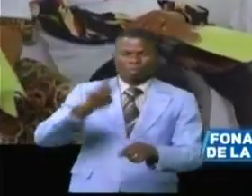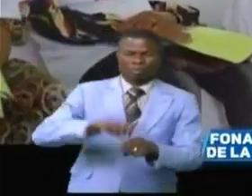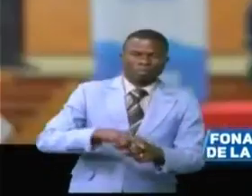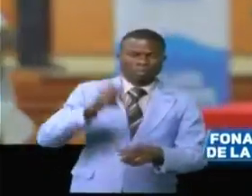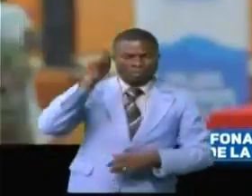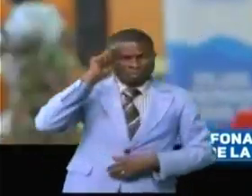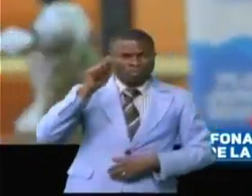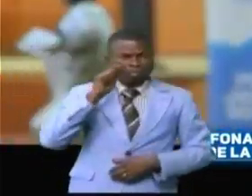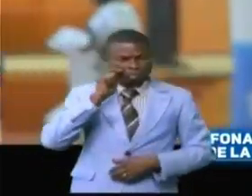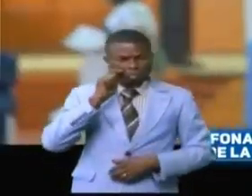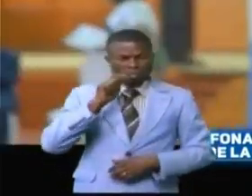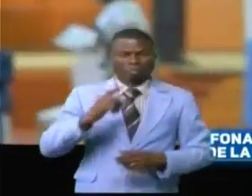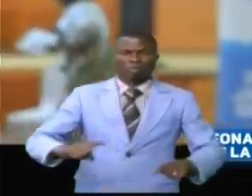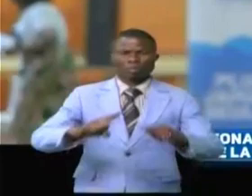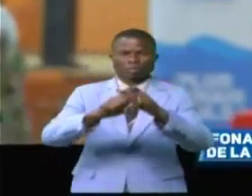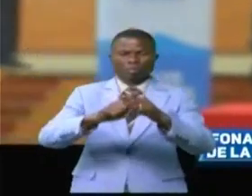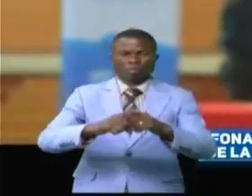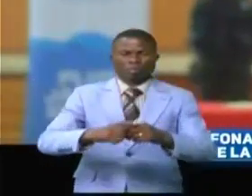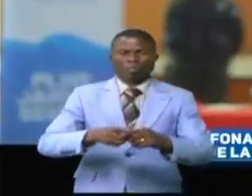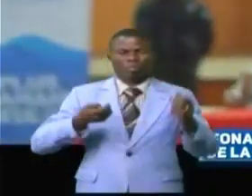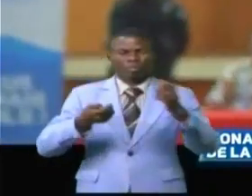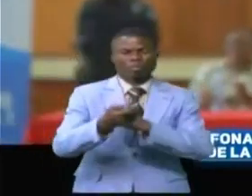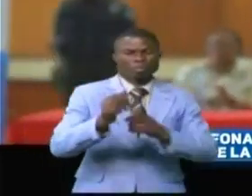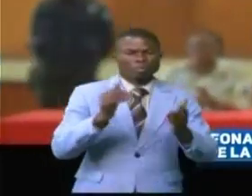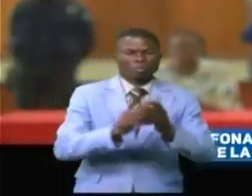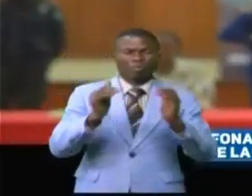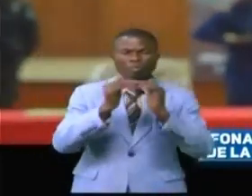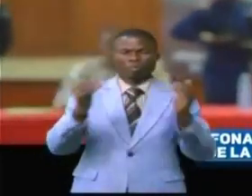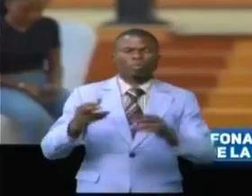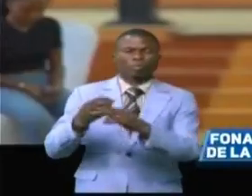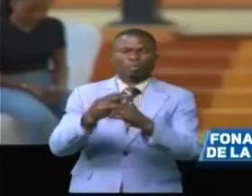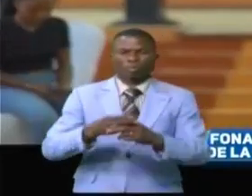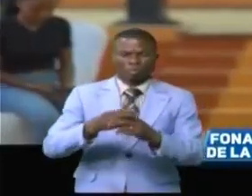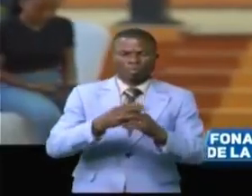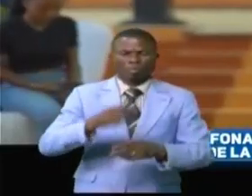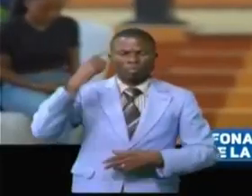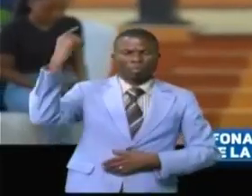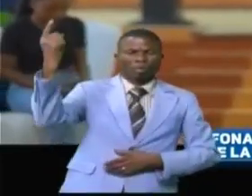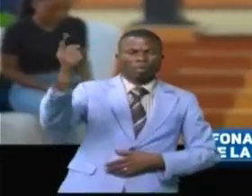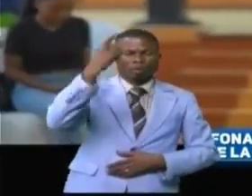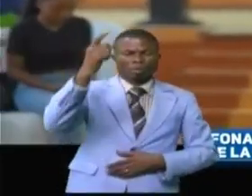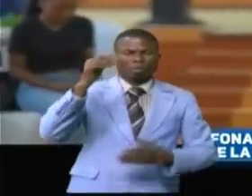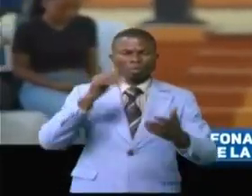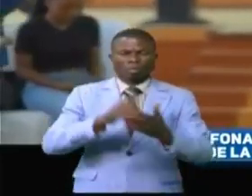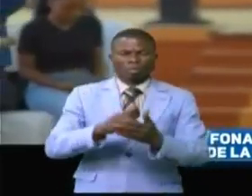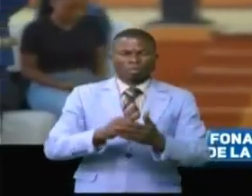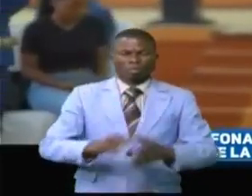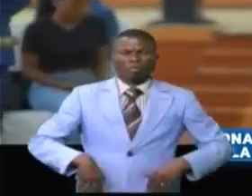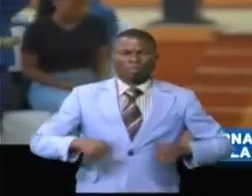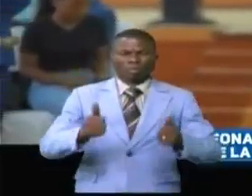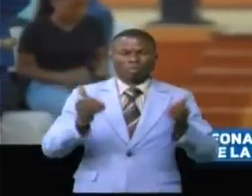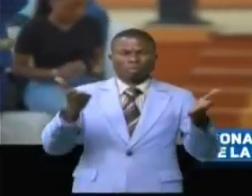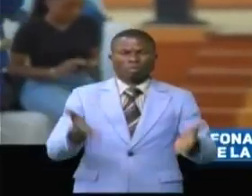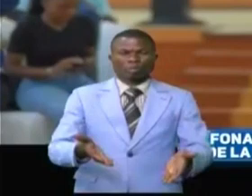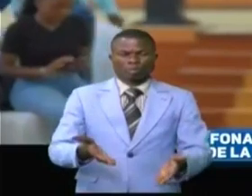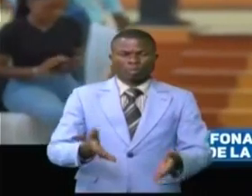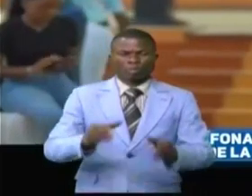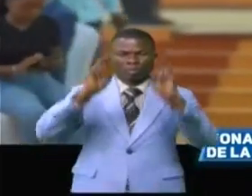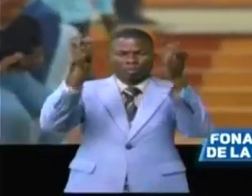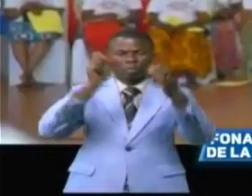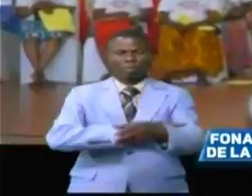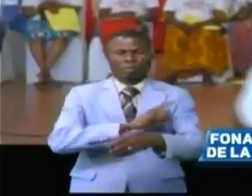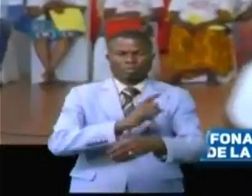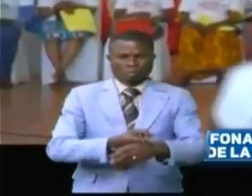sexuelles liées aux conflits et des crimes contre la paix et la sécurité de l'humanité face aux survivants à Goma. Ce qui devrait être